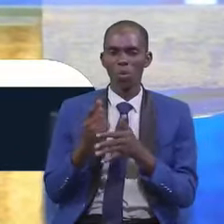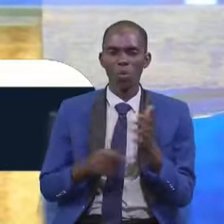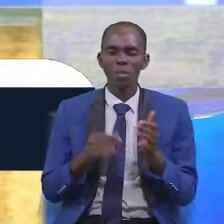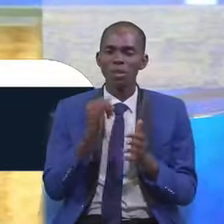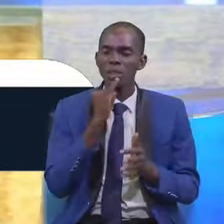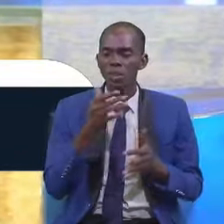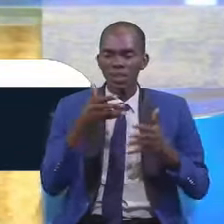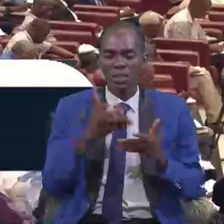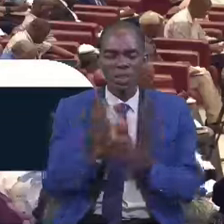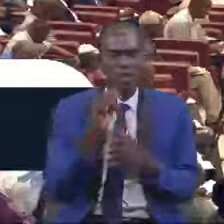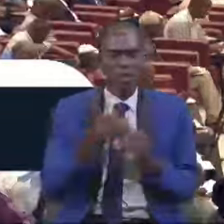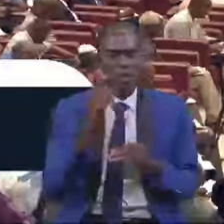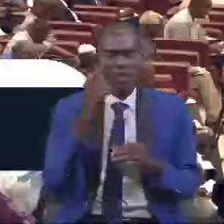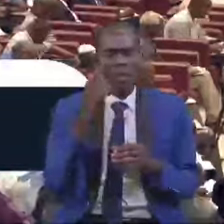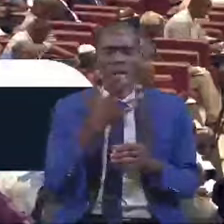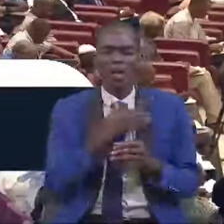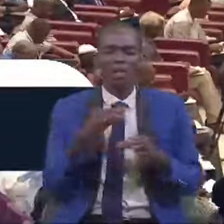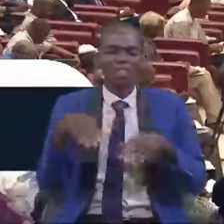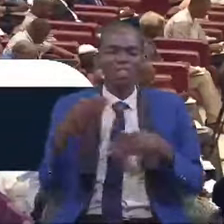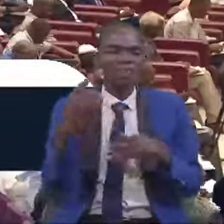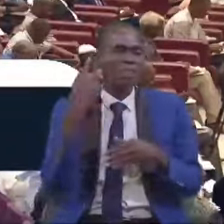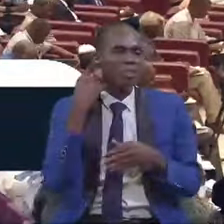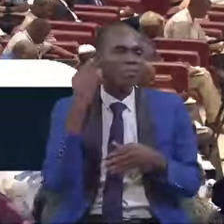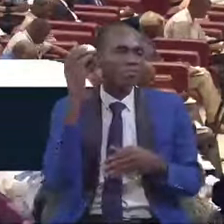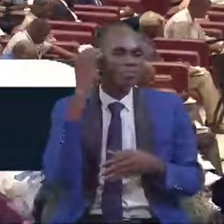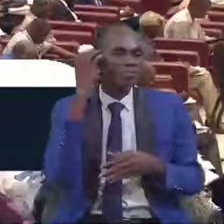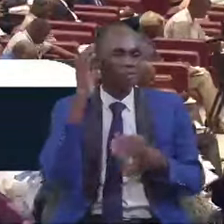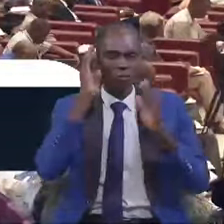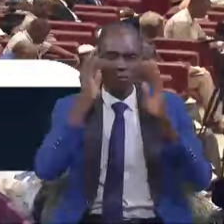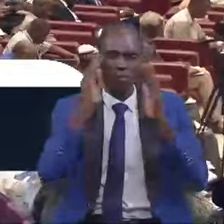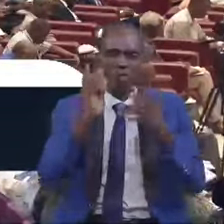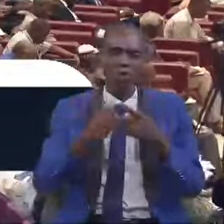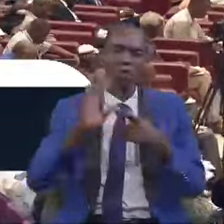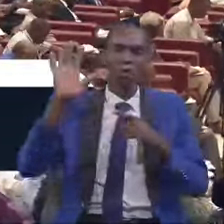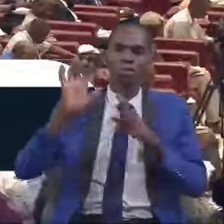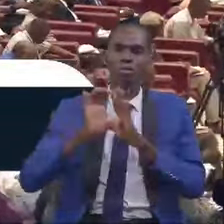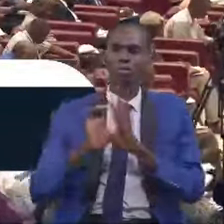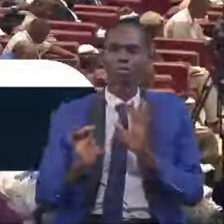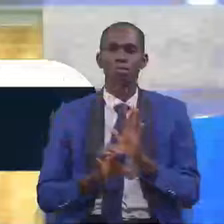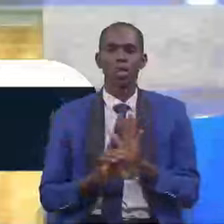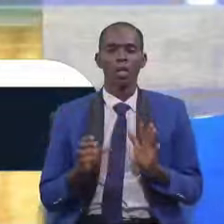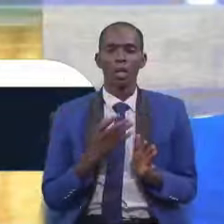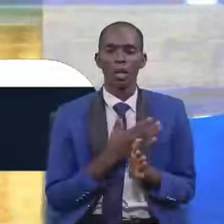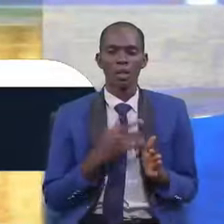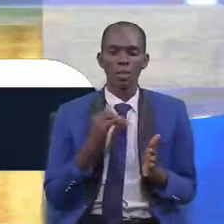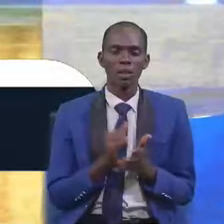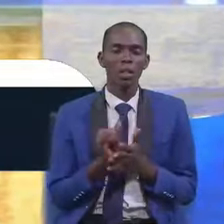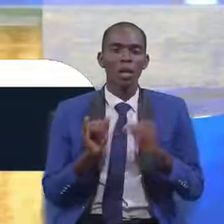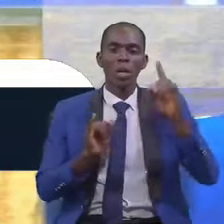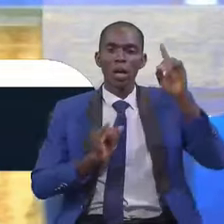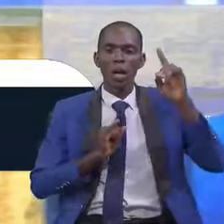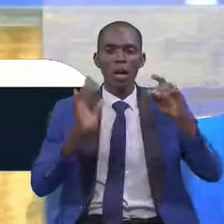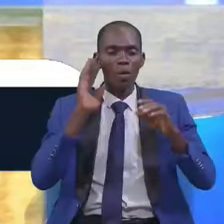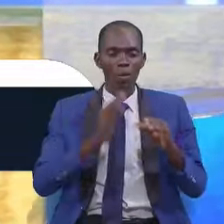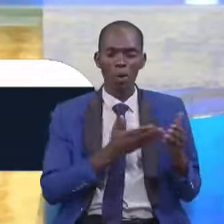Si tu prêtes l'oreille à ses commandements, et si tu observes toutes ses lois, c'est la prescription. Et puis il a dit que je ne te